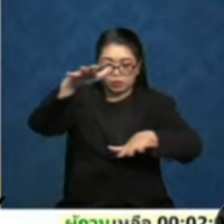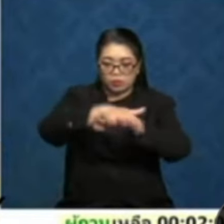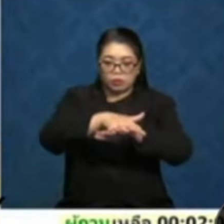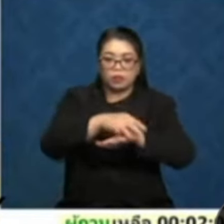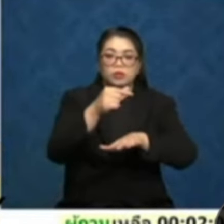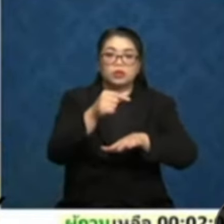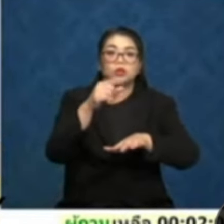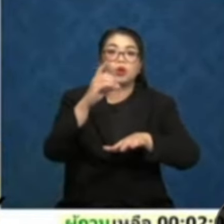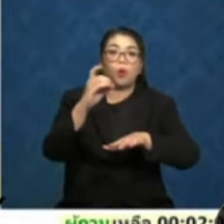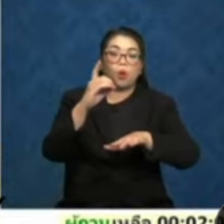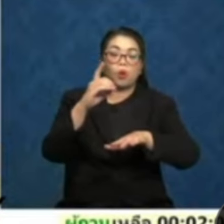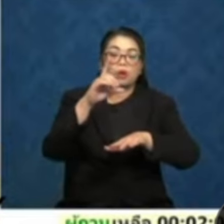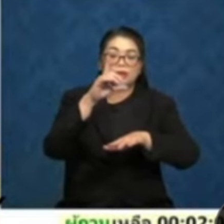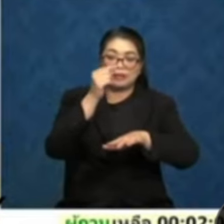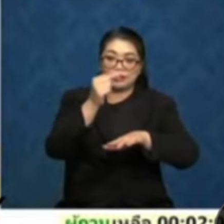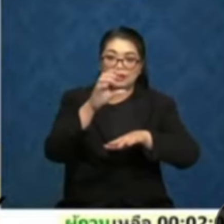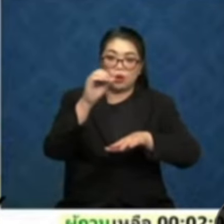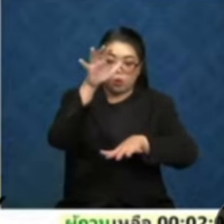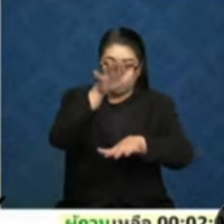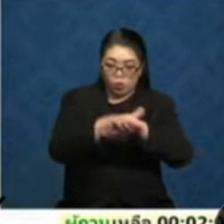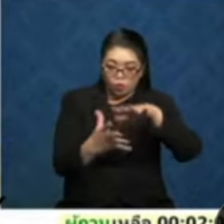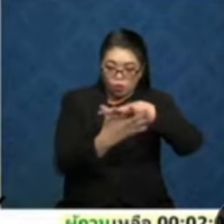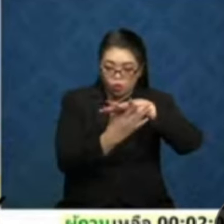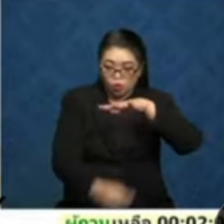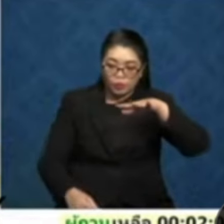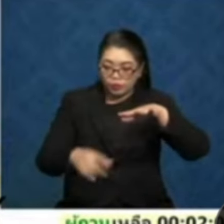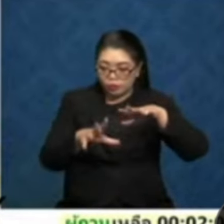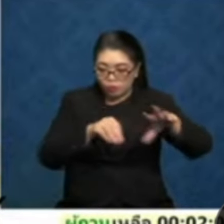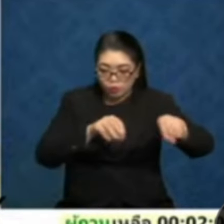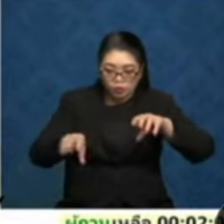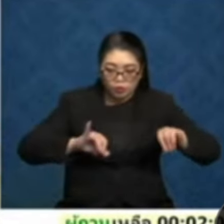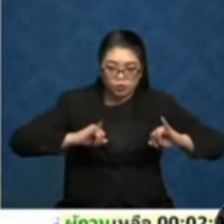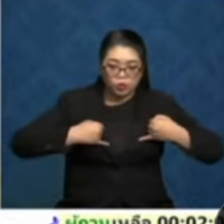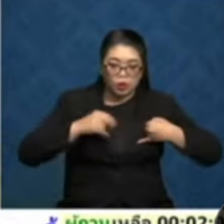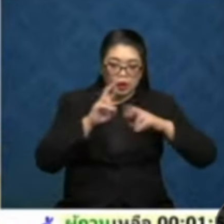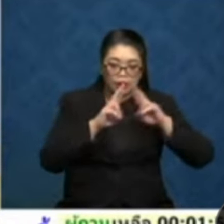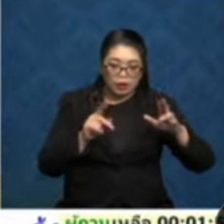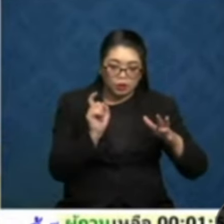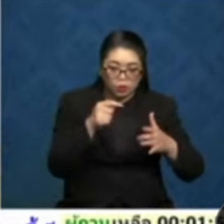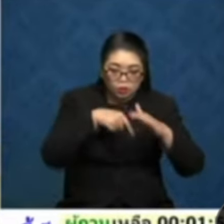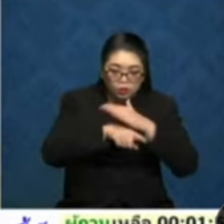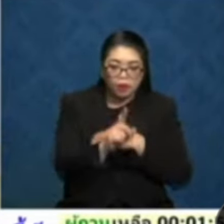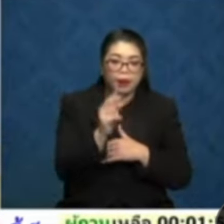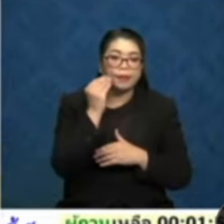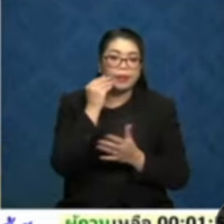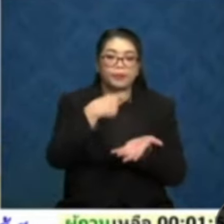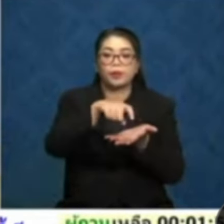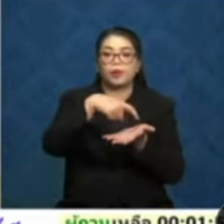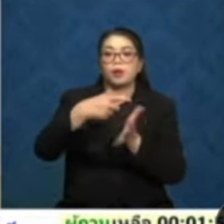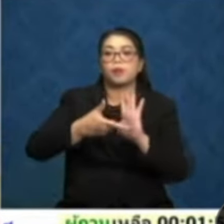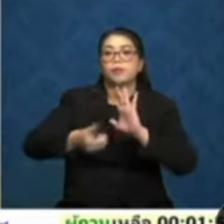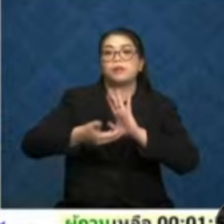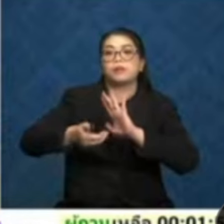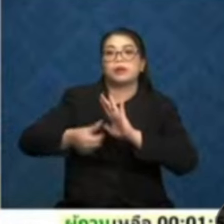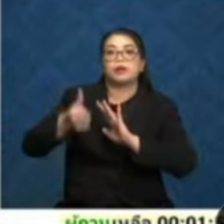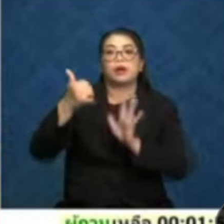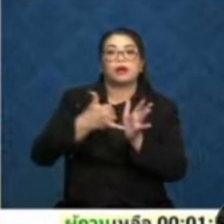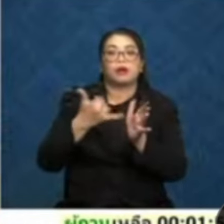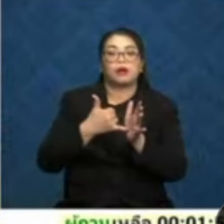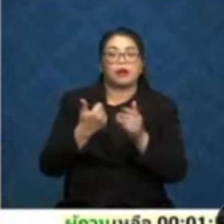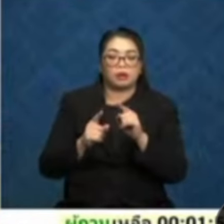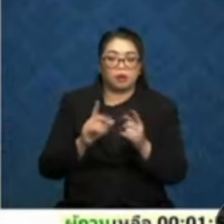จ cingโลชปุ๊บได้ทะเบียนบ้านทะเบียนบ้านได้เจ้าของบ้านเจ้าของบ้านกดเข้าแอปทางรัฐสามารถเบิกเงินได้ทันทีซึ่งข้อมูลต่างๆ